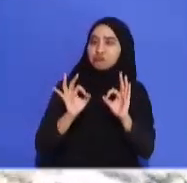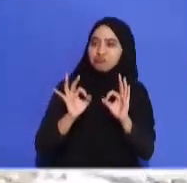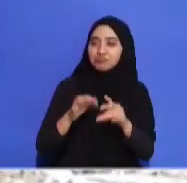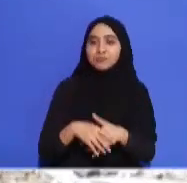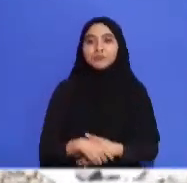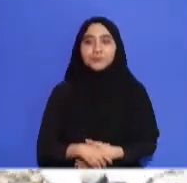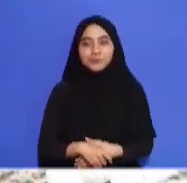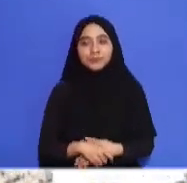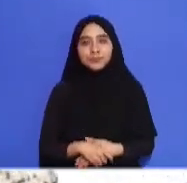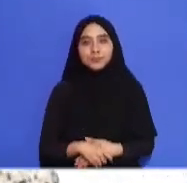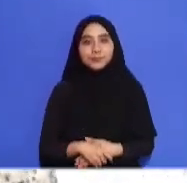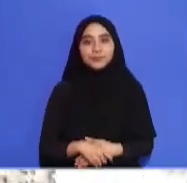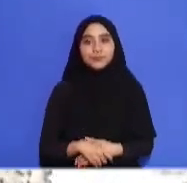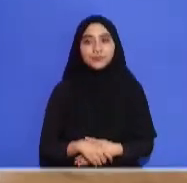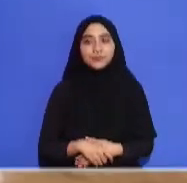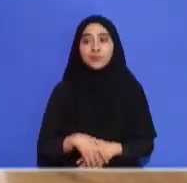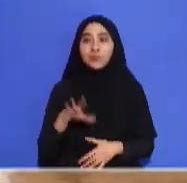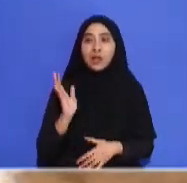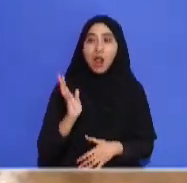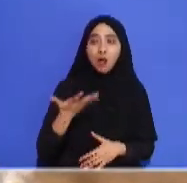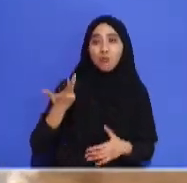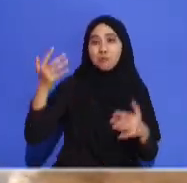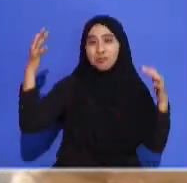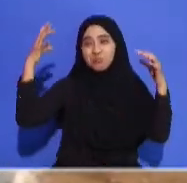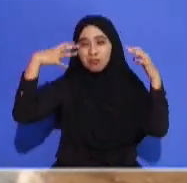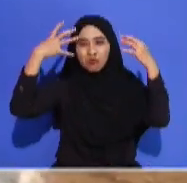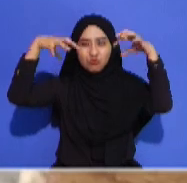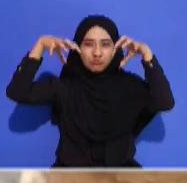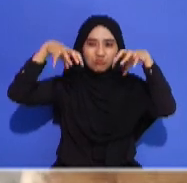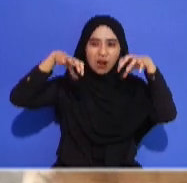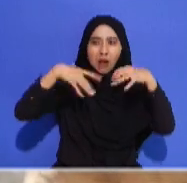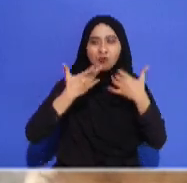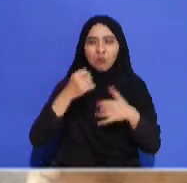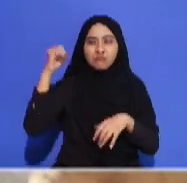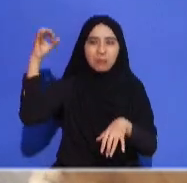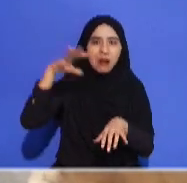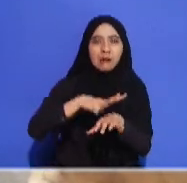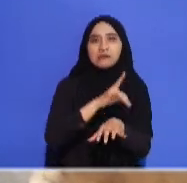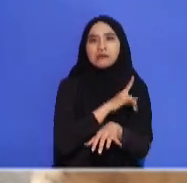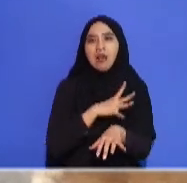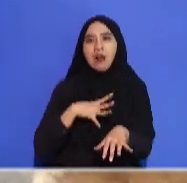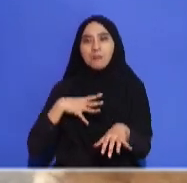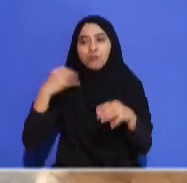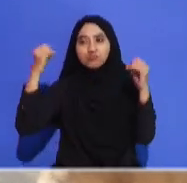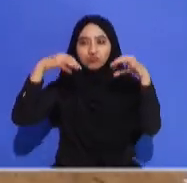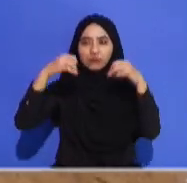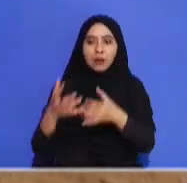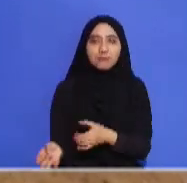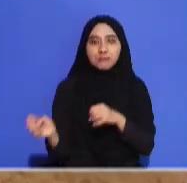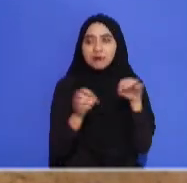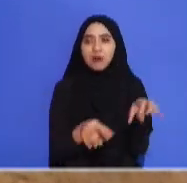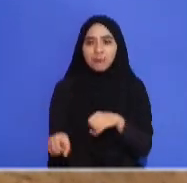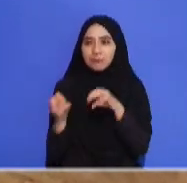langkung lami lan papanipun ugi pindah-pindah. Kanthi kawontenan cuaca ingkang sae kados wekdal sak menika ugi mangaribawani